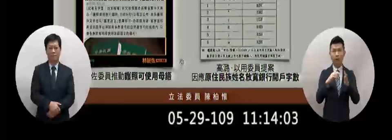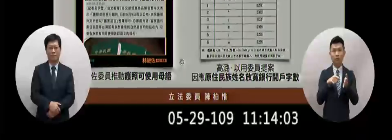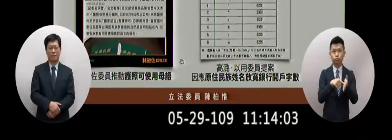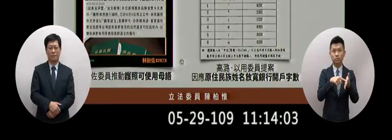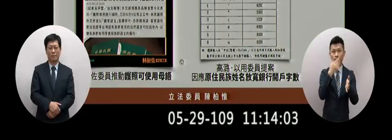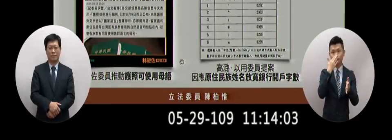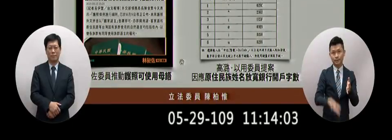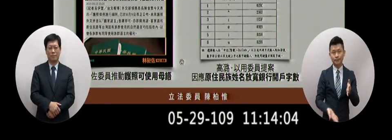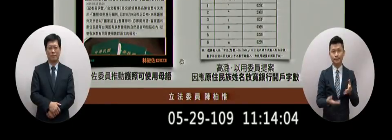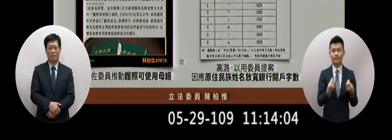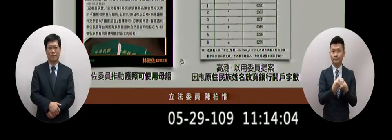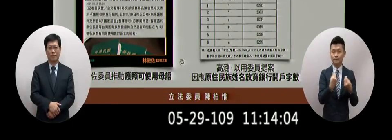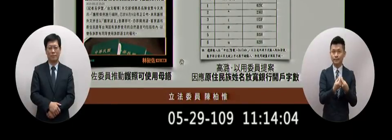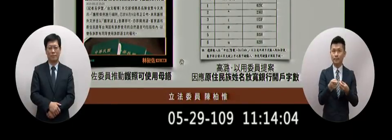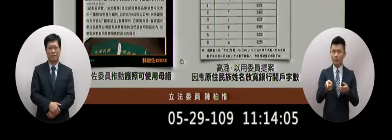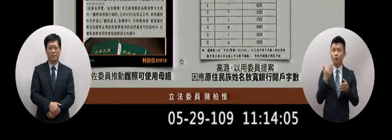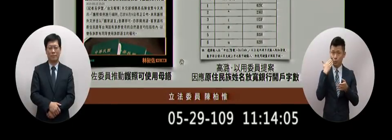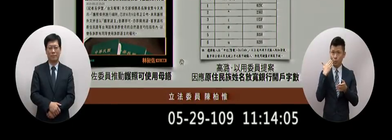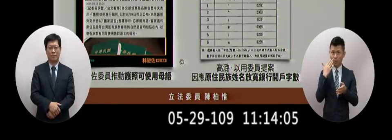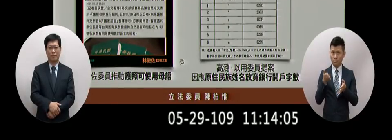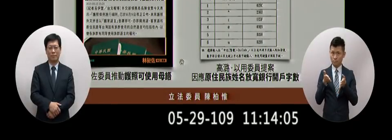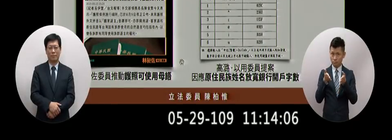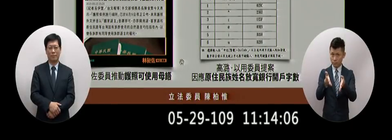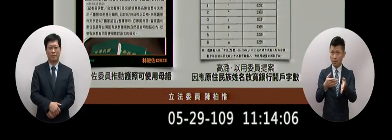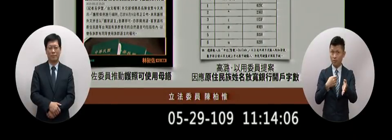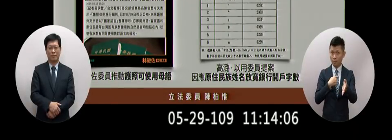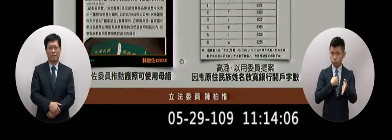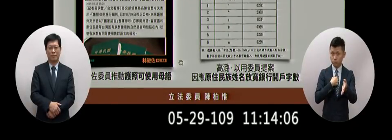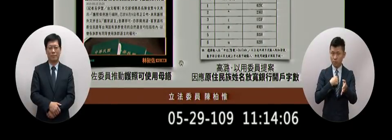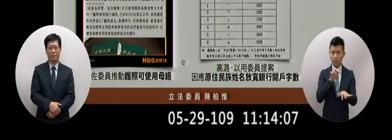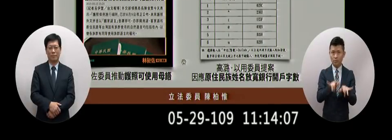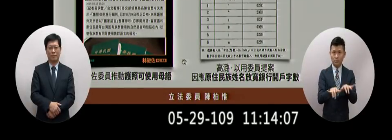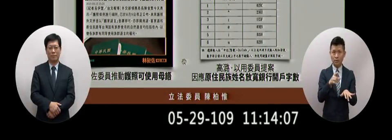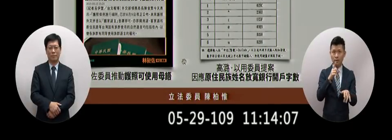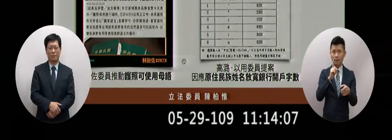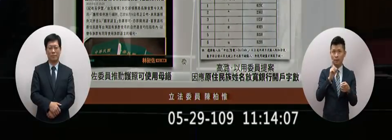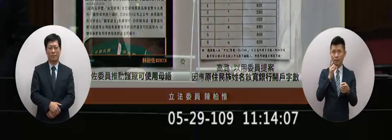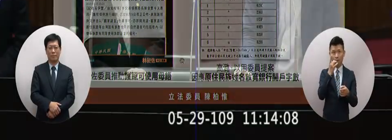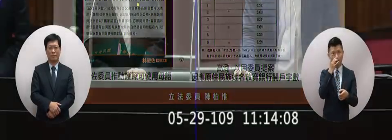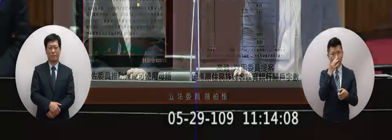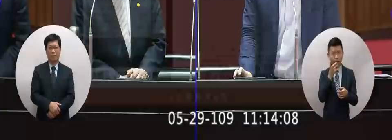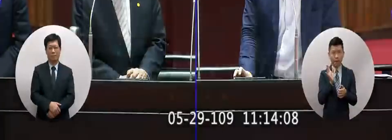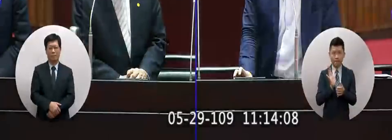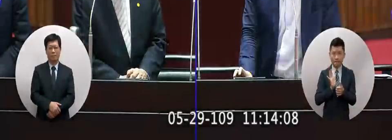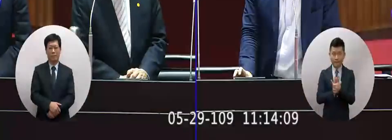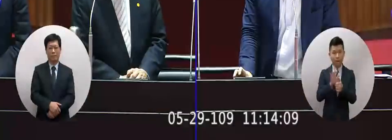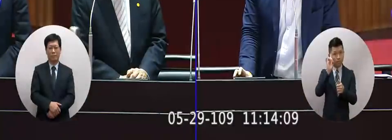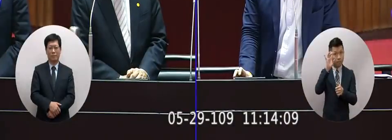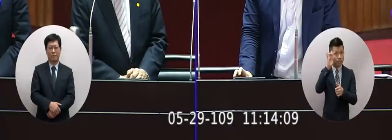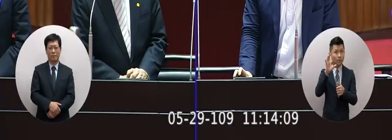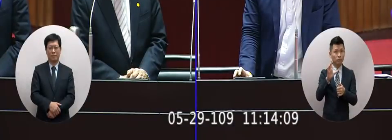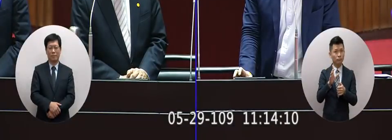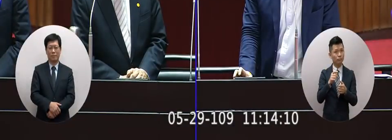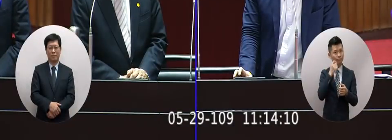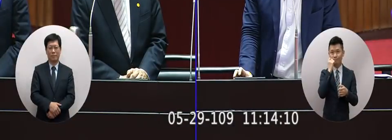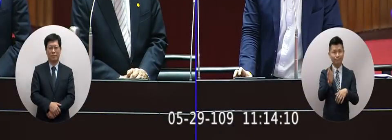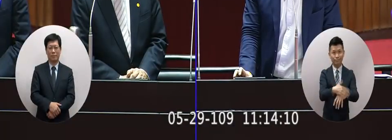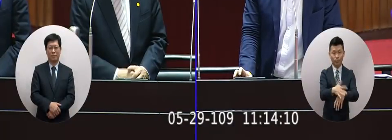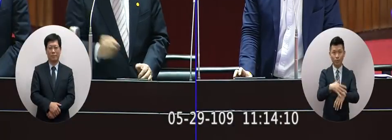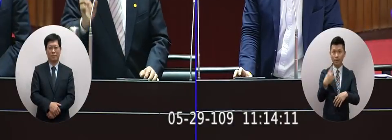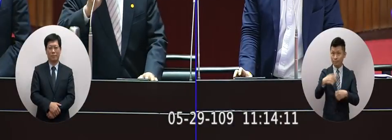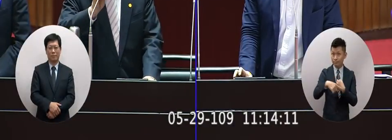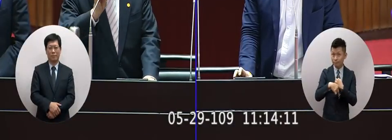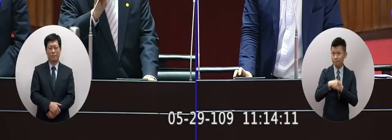啊，咱既然要向这个方向去行，无多拍入边文字甲生出来，应该毋是足困难的代志。敢会当研究看